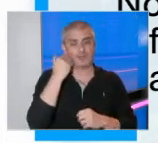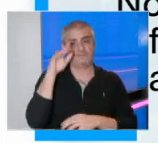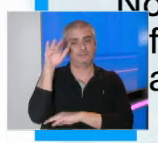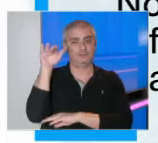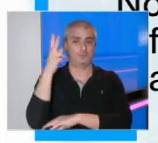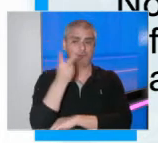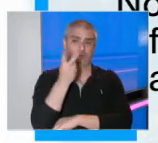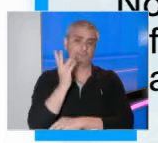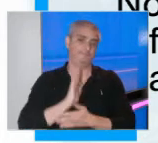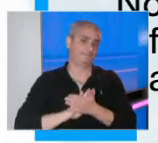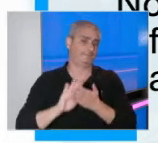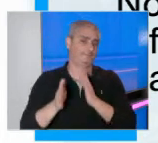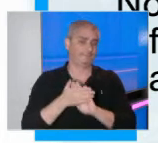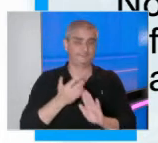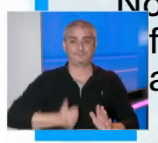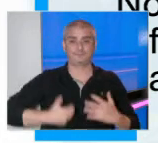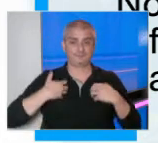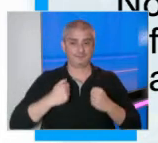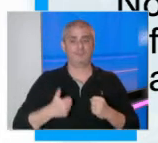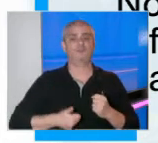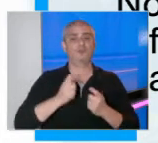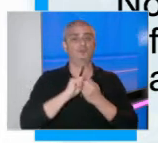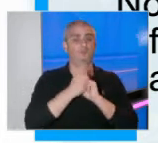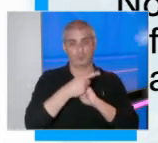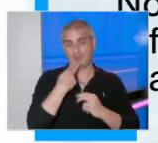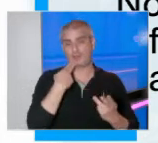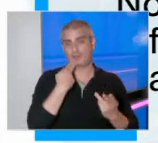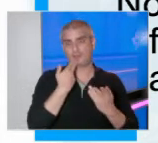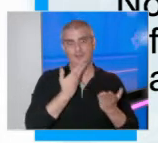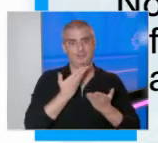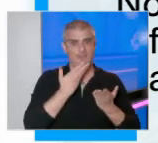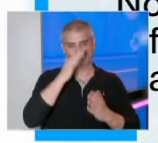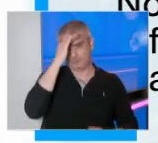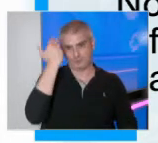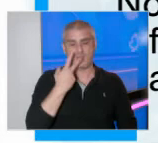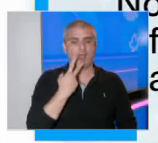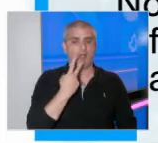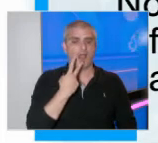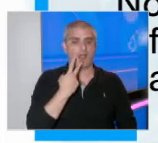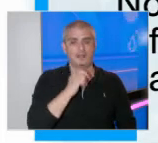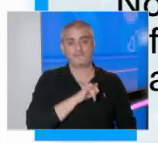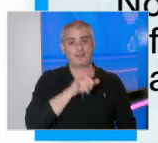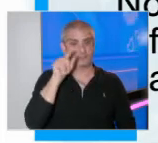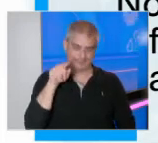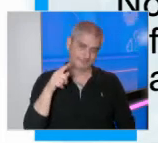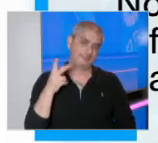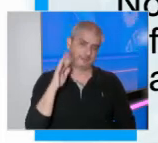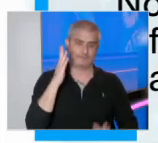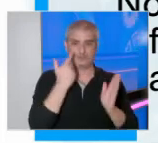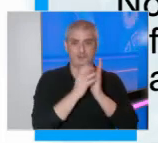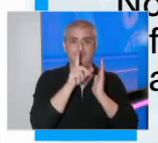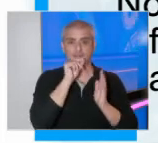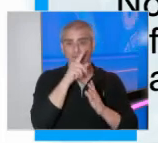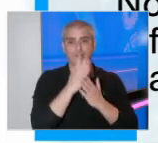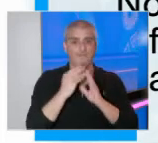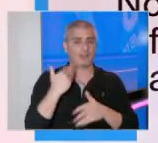אמריקנים וסעודים. שר הביטחון וראש הממשלה החליפי גנץ התייחס בחומרה להעדפת הטיסה, זה כמובן אפשר להוריד את הציוד שלו